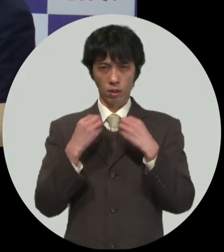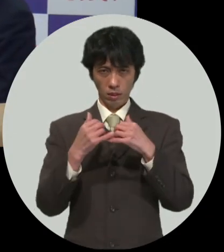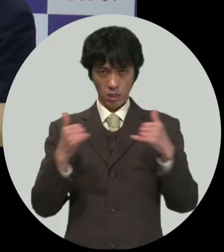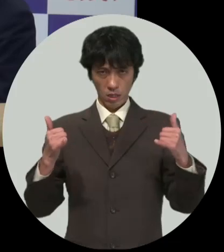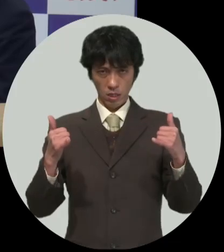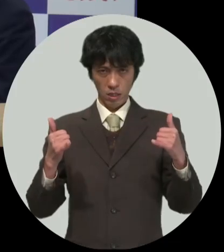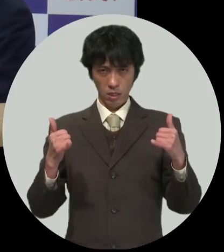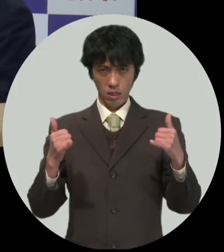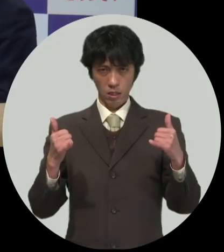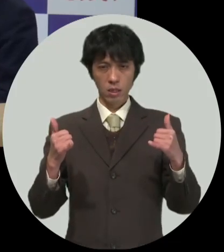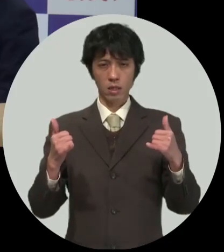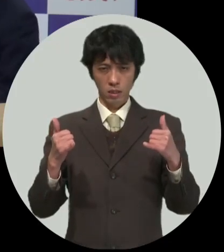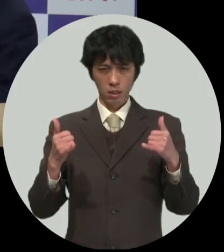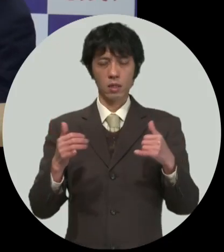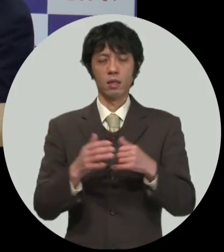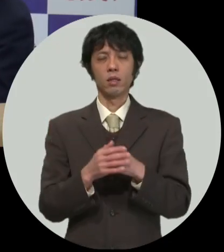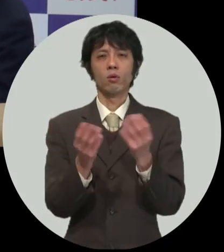者